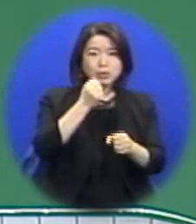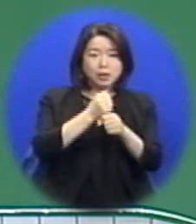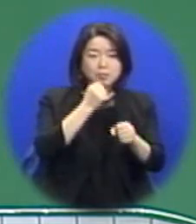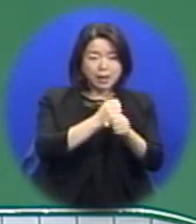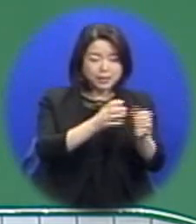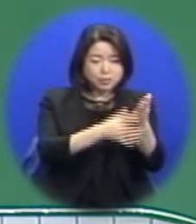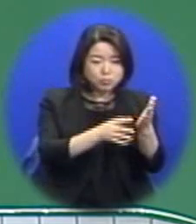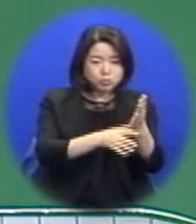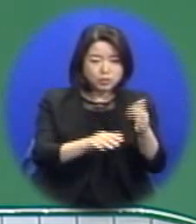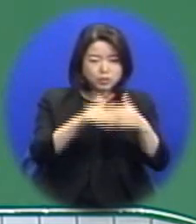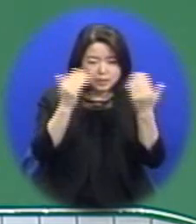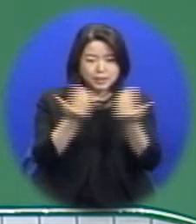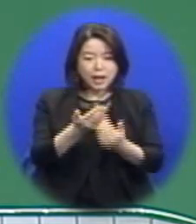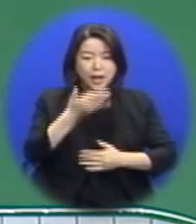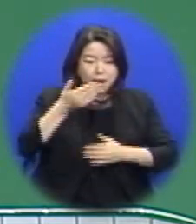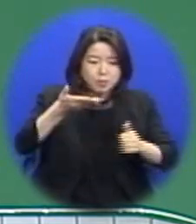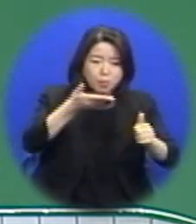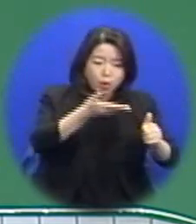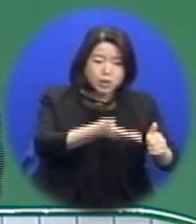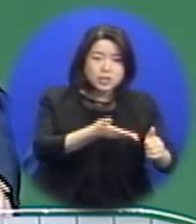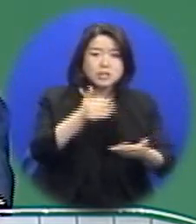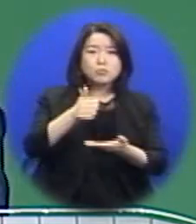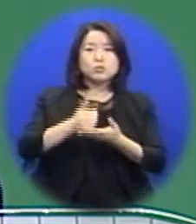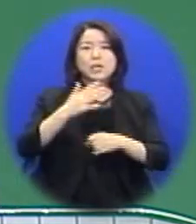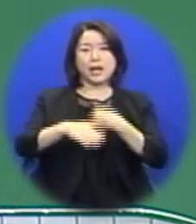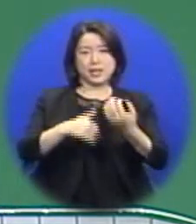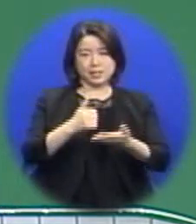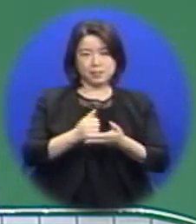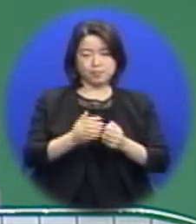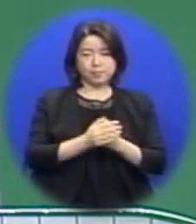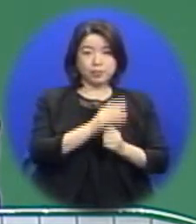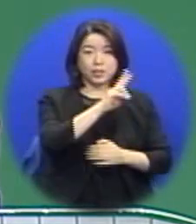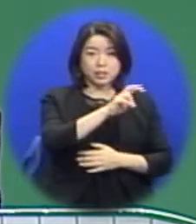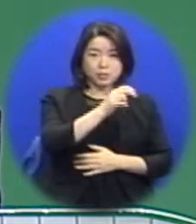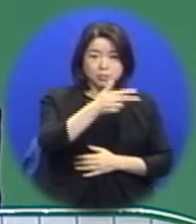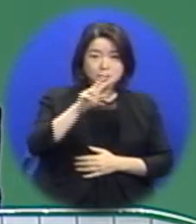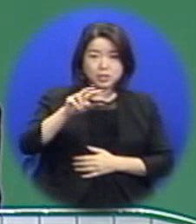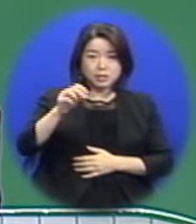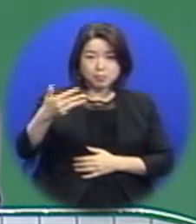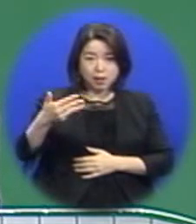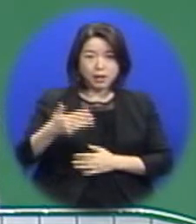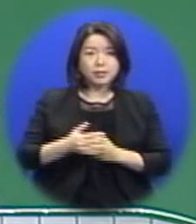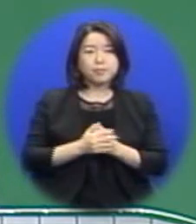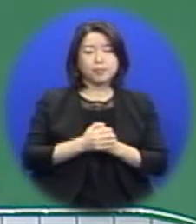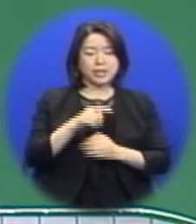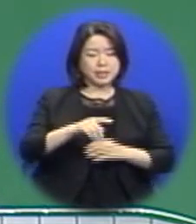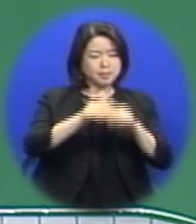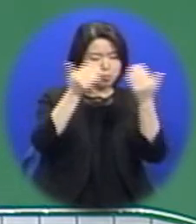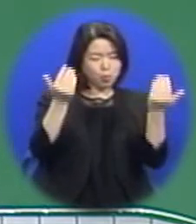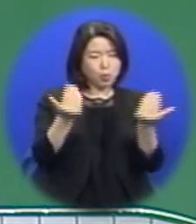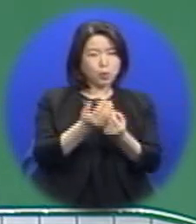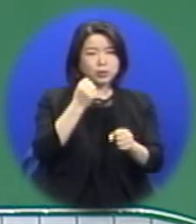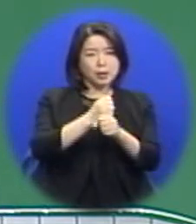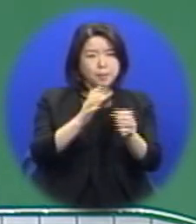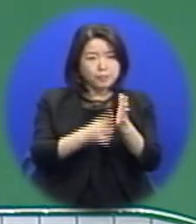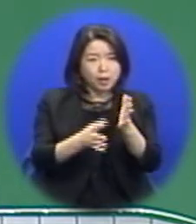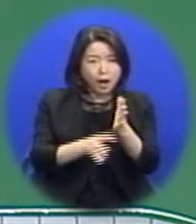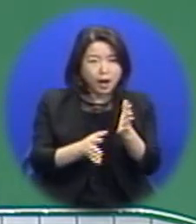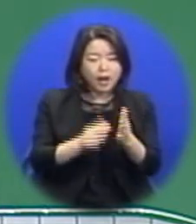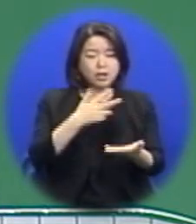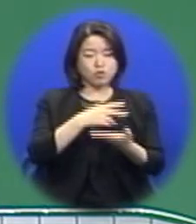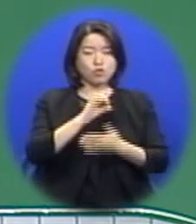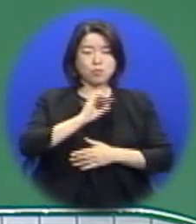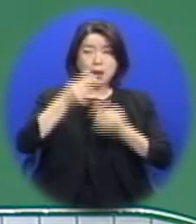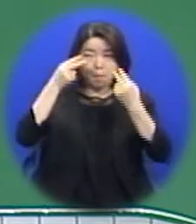먹이시는 분이 하나님이시라는 겁니다. 27절, 28절에 이렇게 말합니다. 이 모든 피조물이 주님만